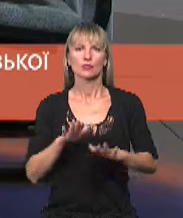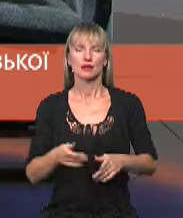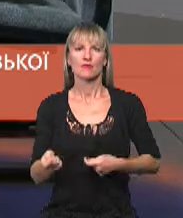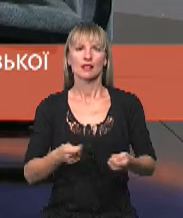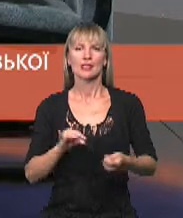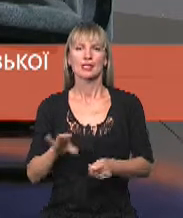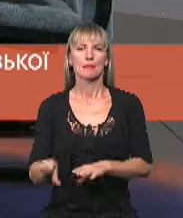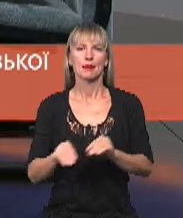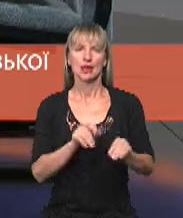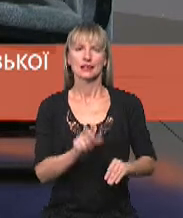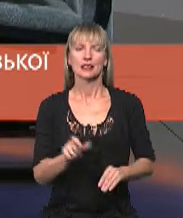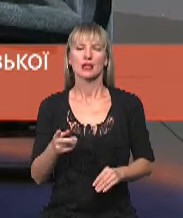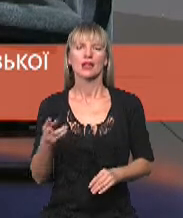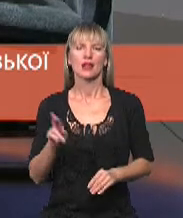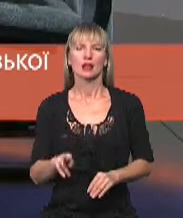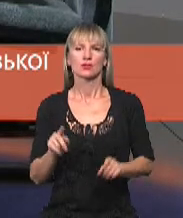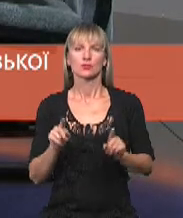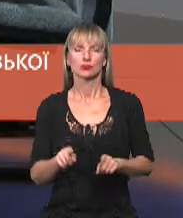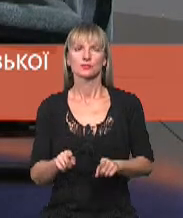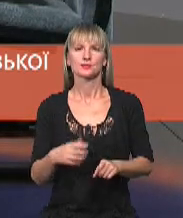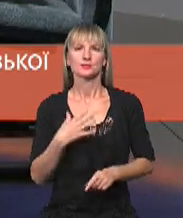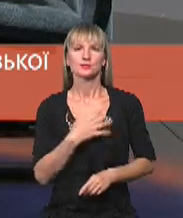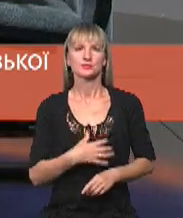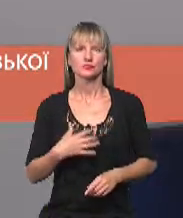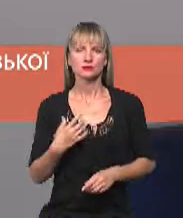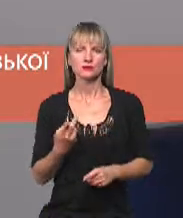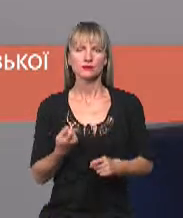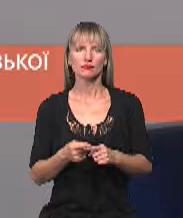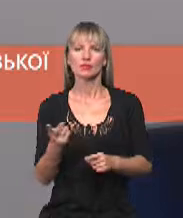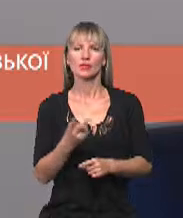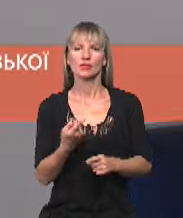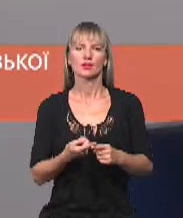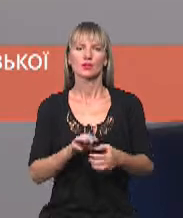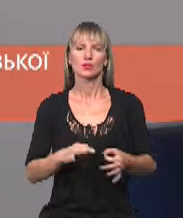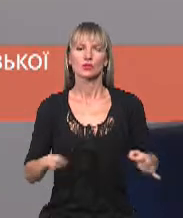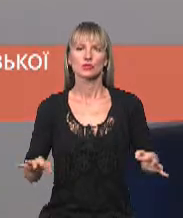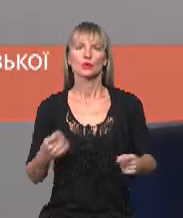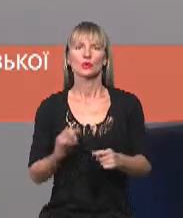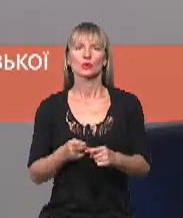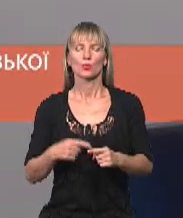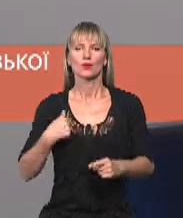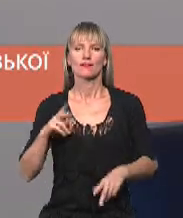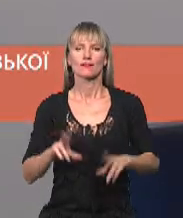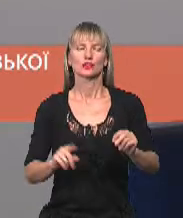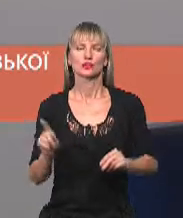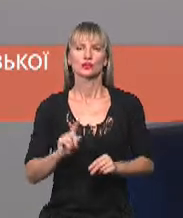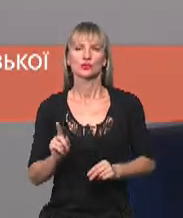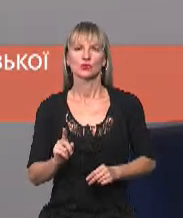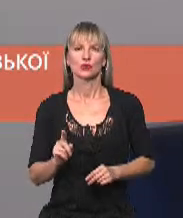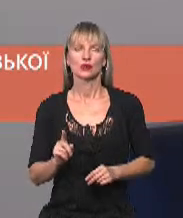і переселенцями. Для того важлива ця обоюдність цього процесу. Тому я вважаю, що